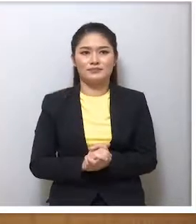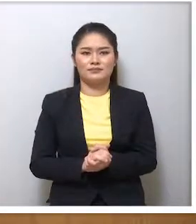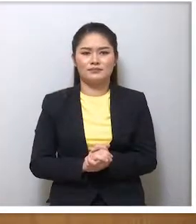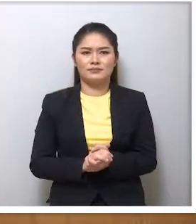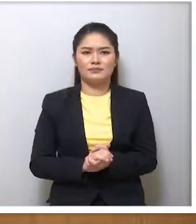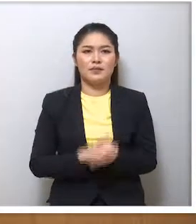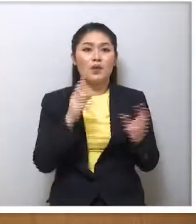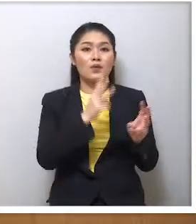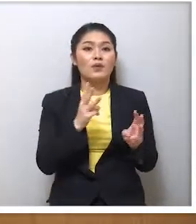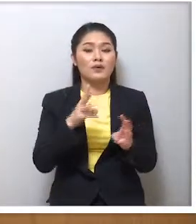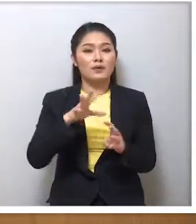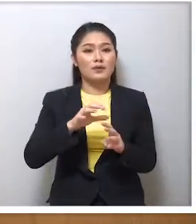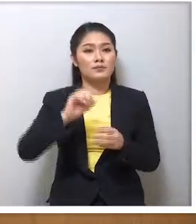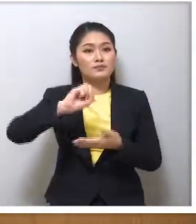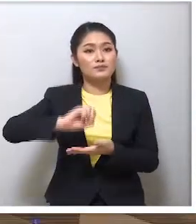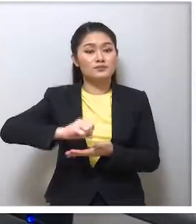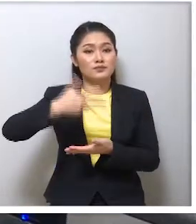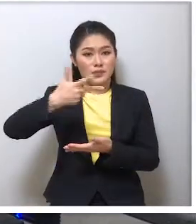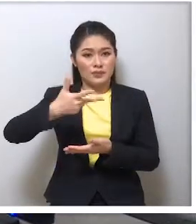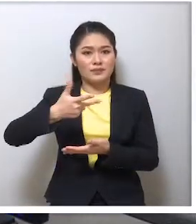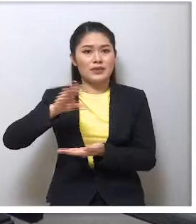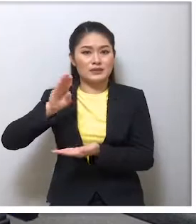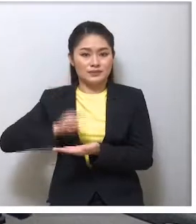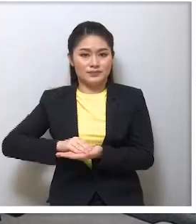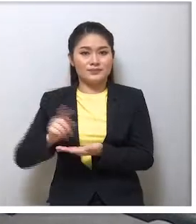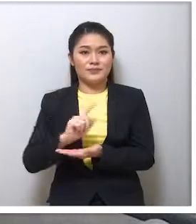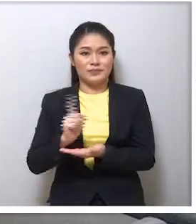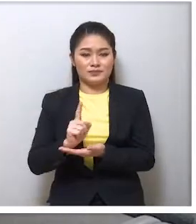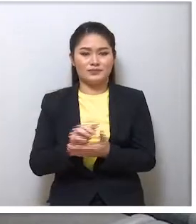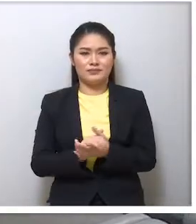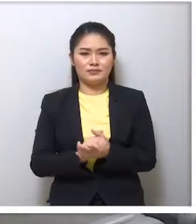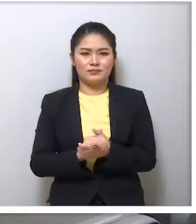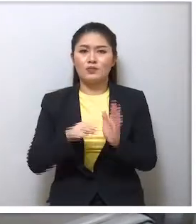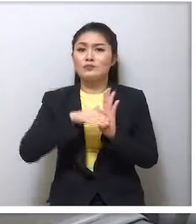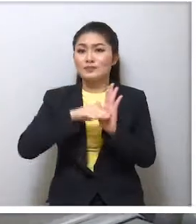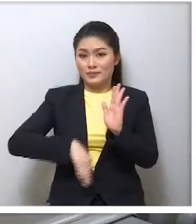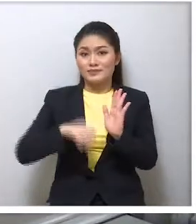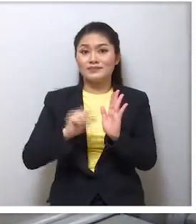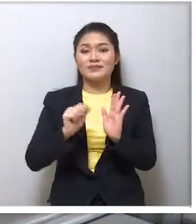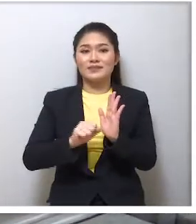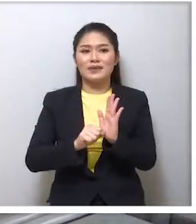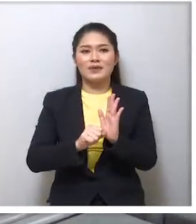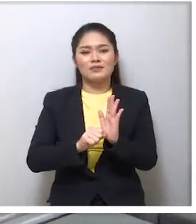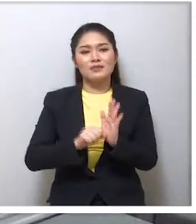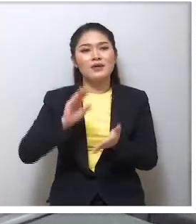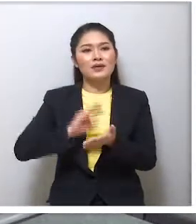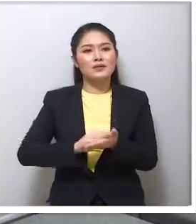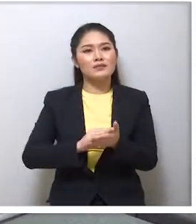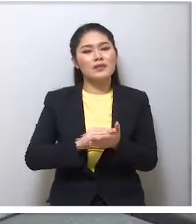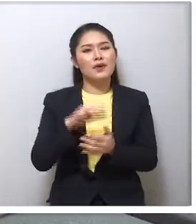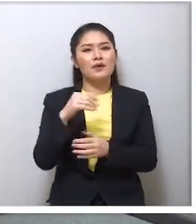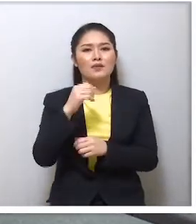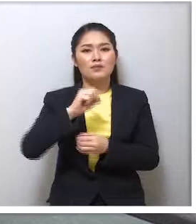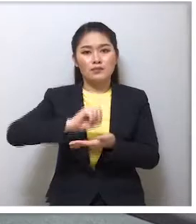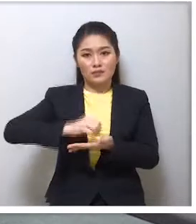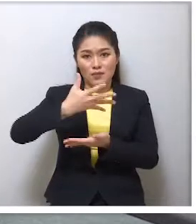นำโปรแกรมจาก Illustrator เนี่ยเราต้องเซฟเป็นเวอร์ชันสักเวอร์ชันต่ำๆหน่อยเช่นเวอร์ชัน8 890เนี้ย